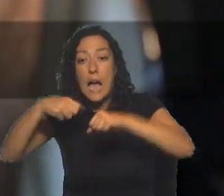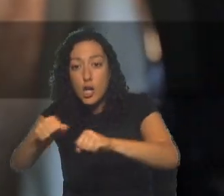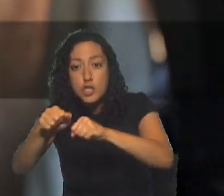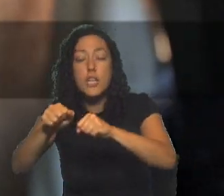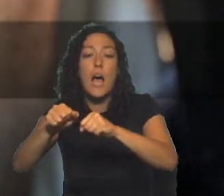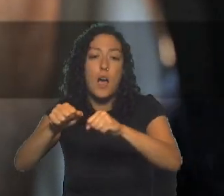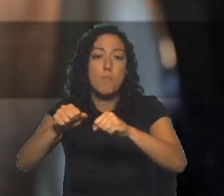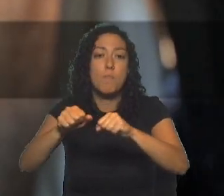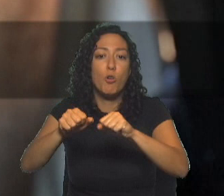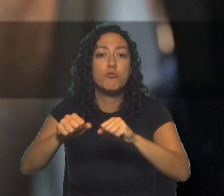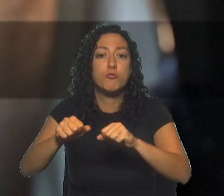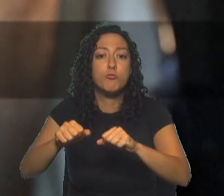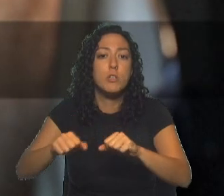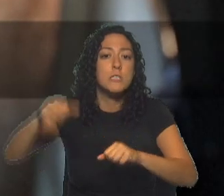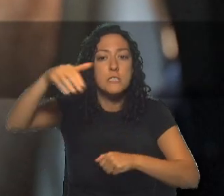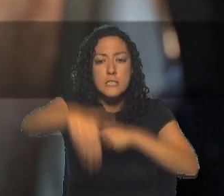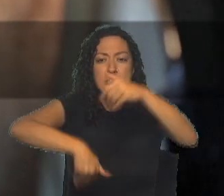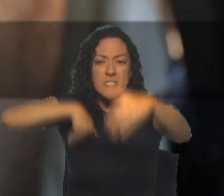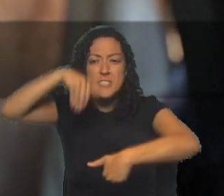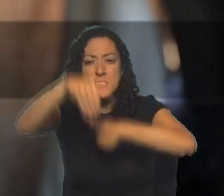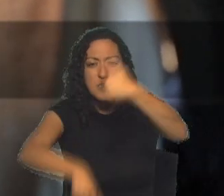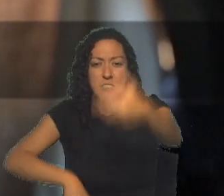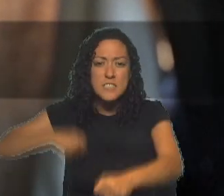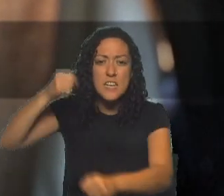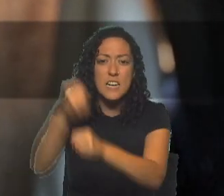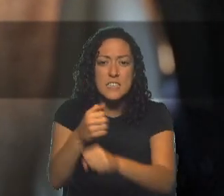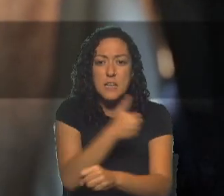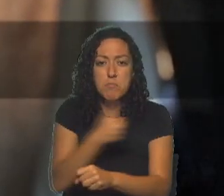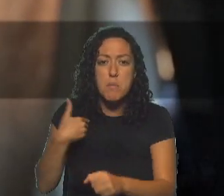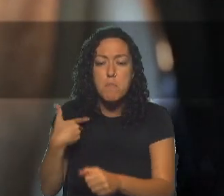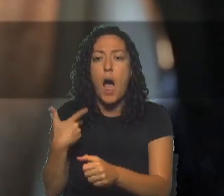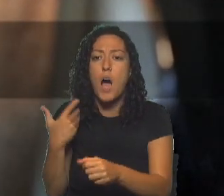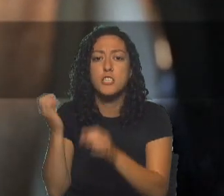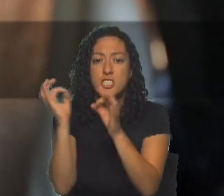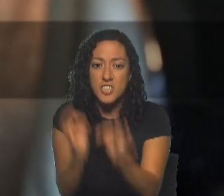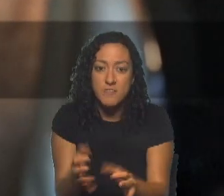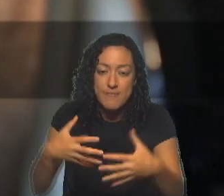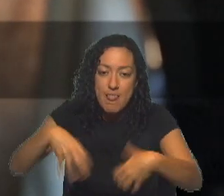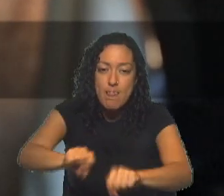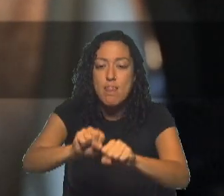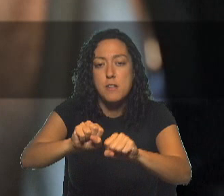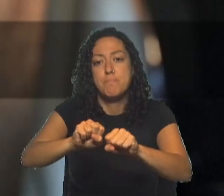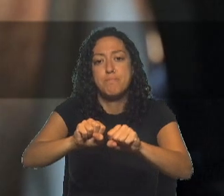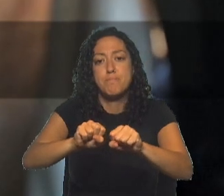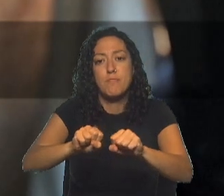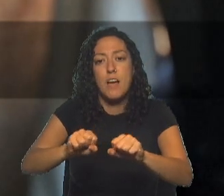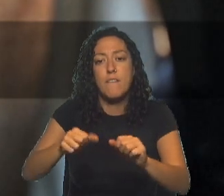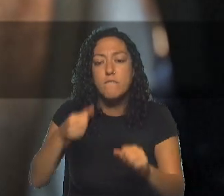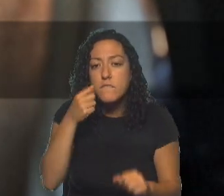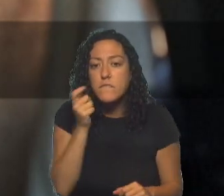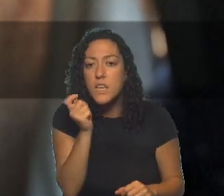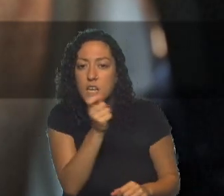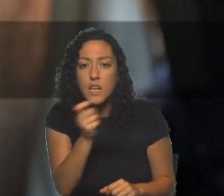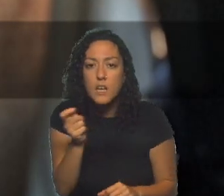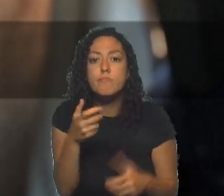بعد ما كملنا حفر وظلينا نحفر فوصلنا الى لم ردينا